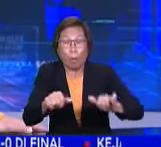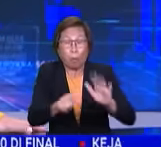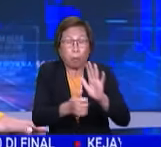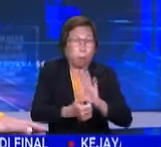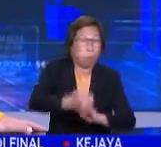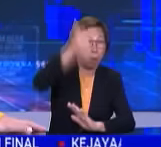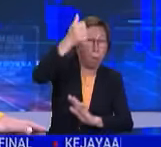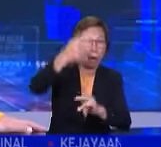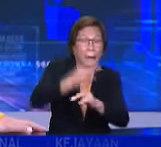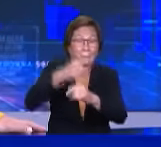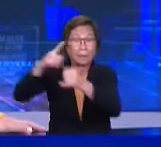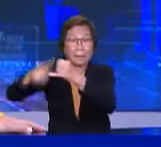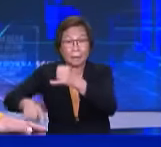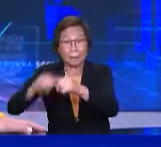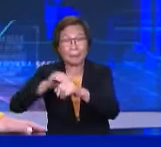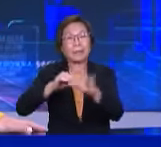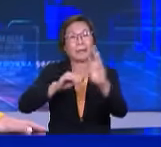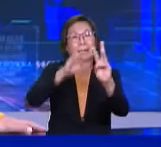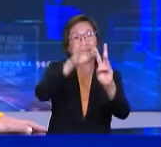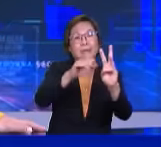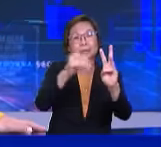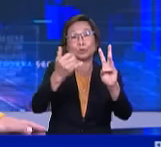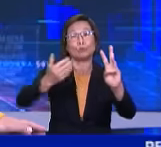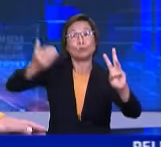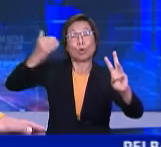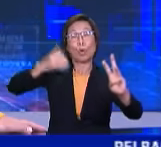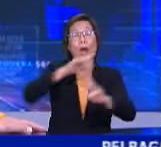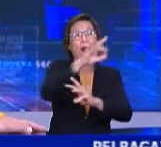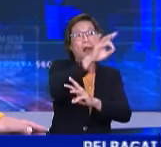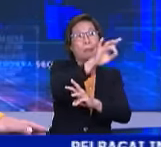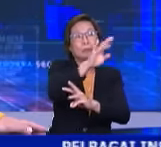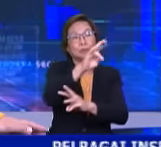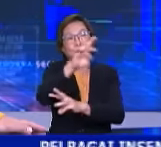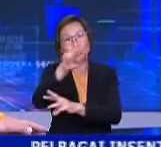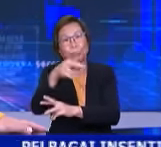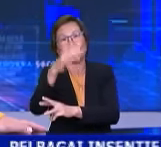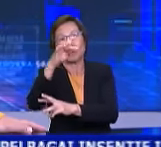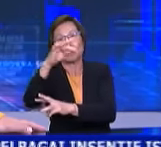terakhir pada 6 Jun lalu, iaitu sebanyak